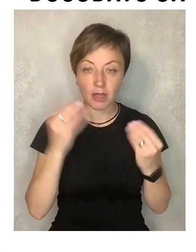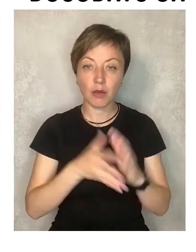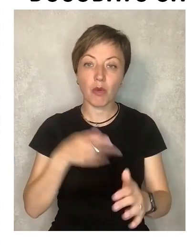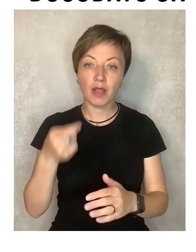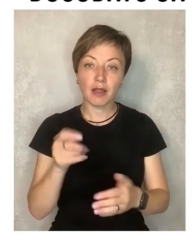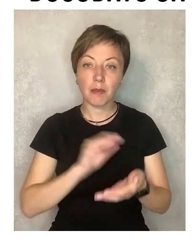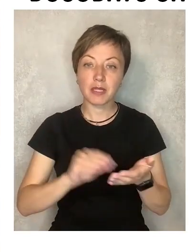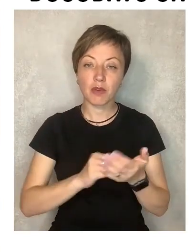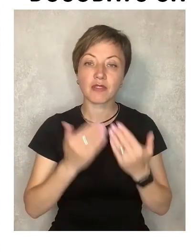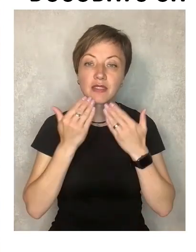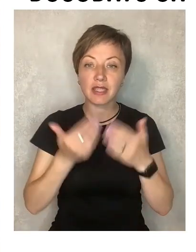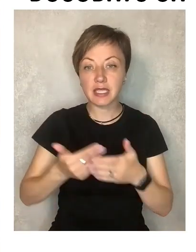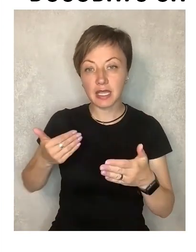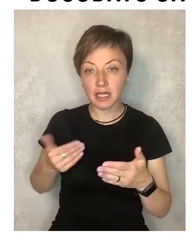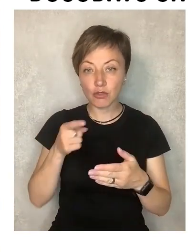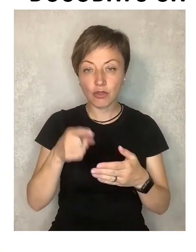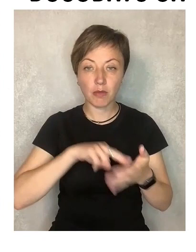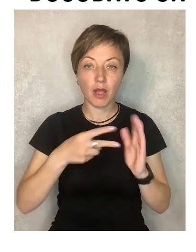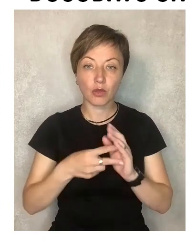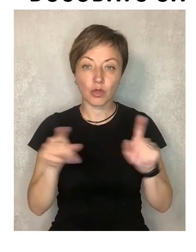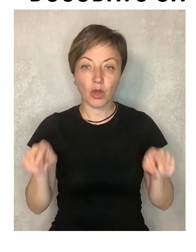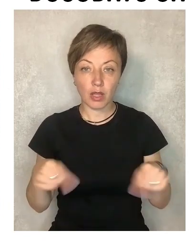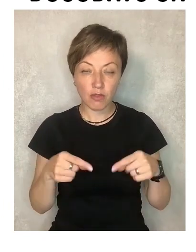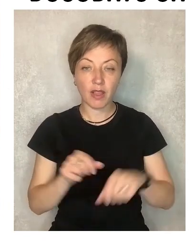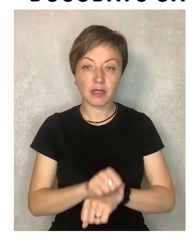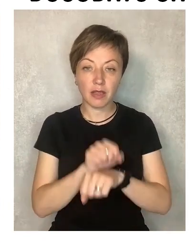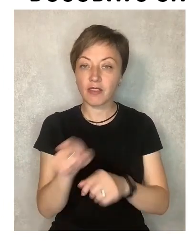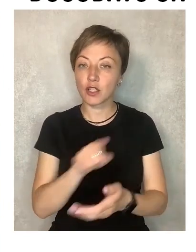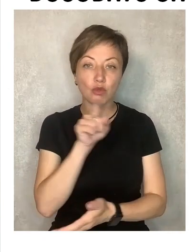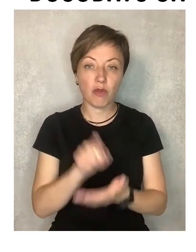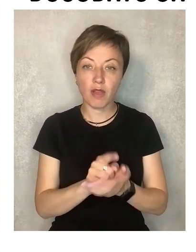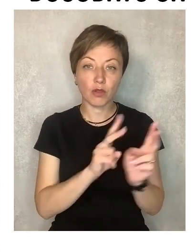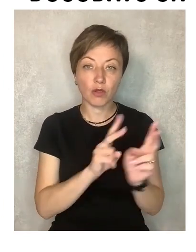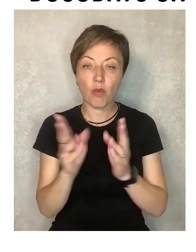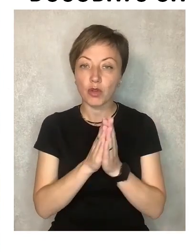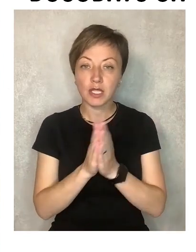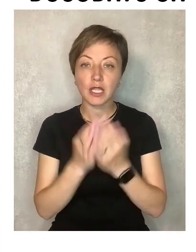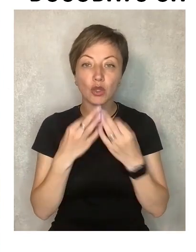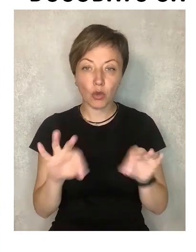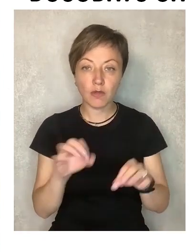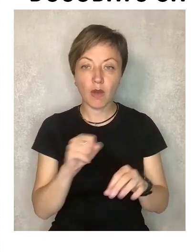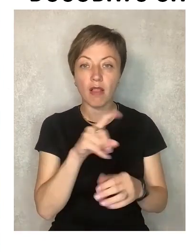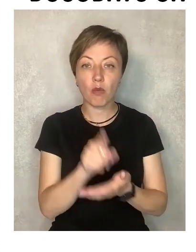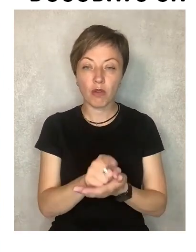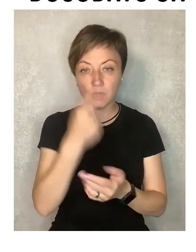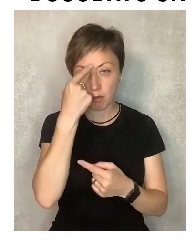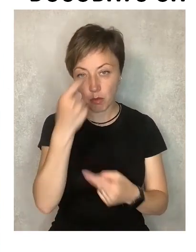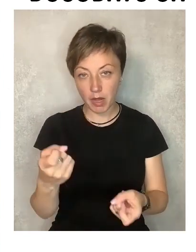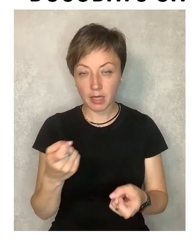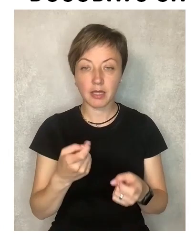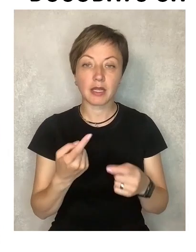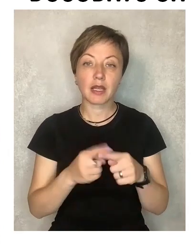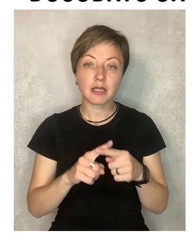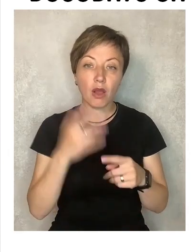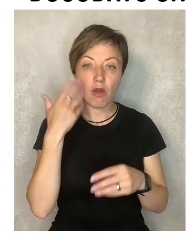звернення заздалегідь, що ви збираєтесь його організувати. Ви не зобов'язані ні в кого просити ніяких дозволів, але ваш обов'язок попередити. Це все, коли завершиться